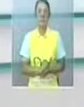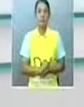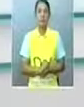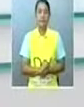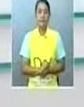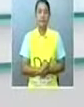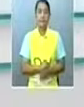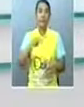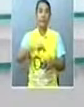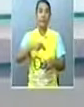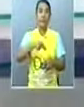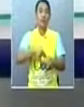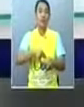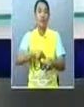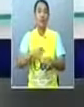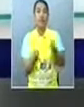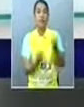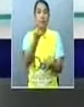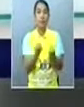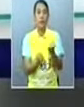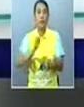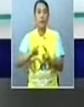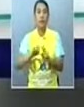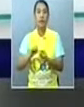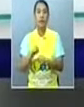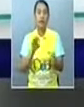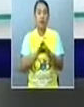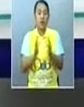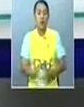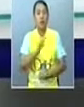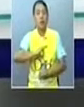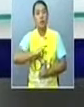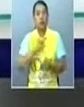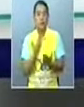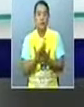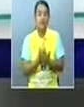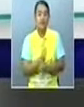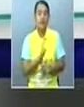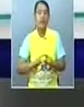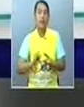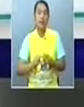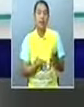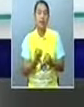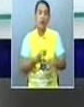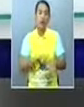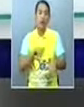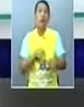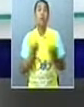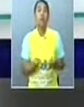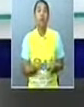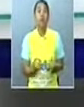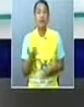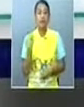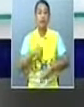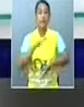น้ำมันหรือว่าเชื้อเพลิงยานพาหนะค่ะอีกหนึ่งค่าใช้จ่ายที่คนกังวลเวลาเจอรถติดค่ะวันนี้เก้เลยมีอุปกรณ์ล้ำๆที่ช่วยเตือนเว